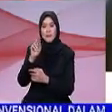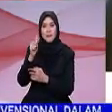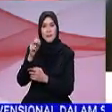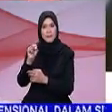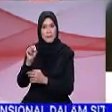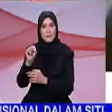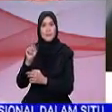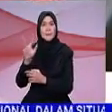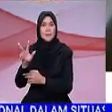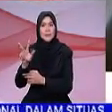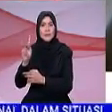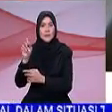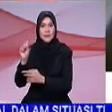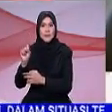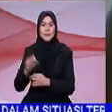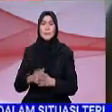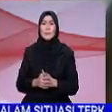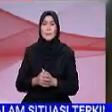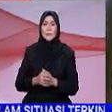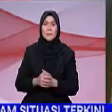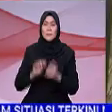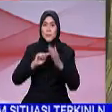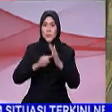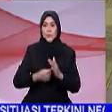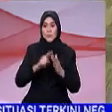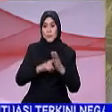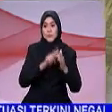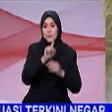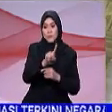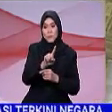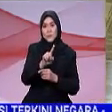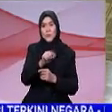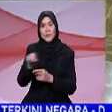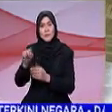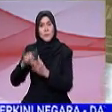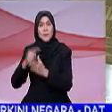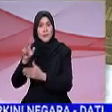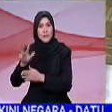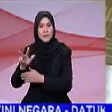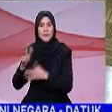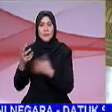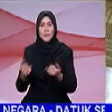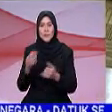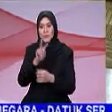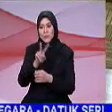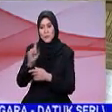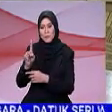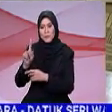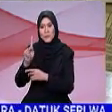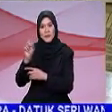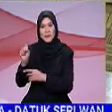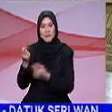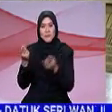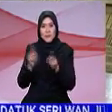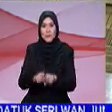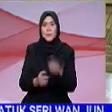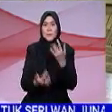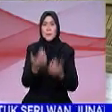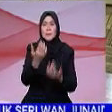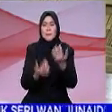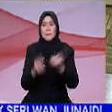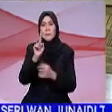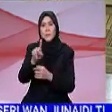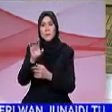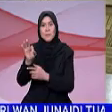3 kes. Jelas beliau lagi, bermula Januari hingga Mac tahun ini, 21 kes kebakaran melibatkan